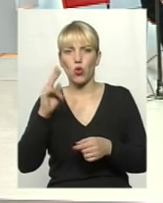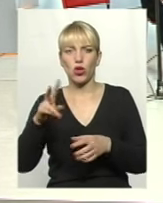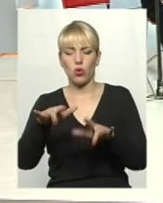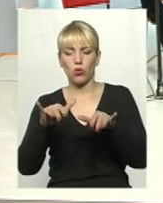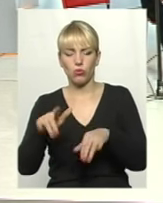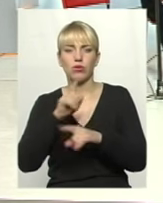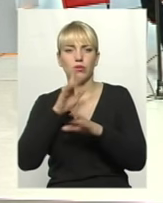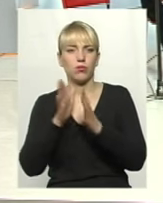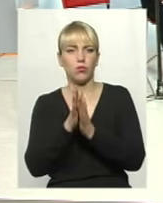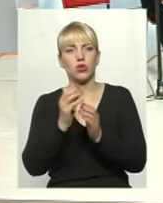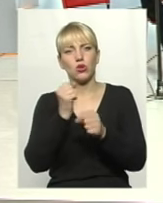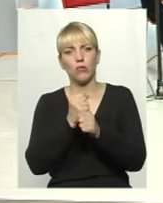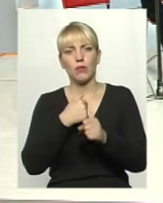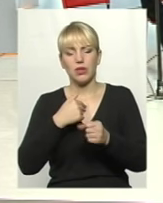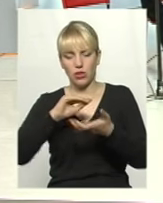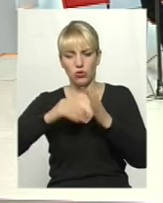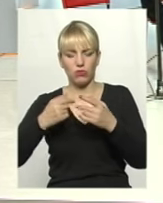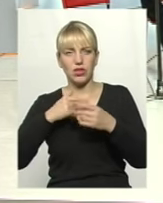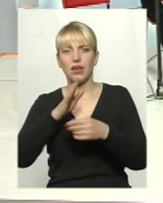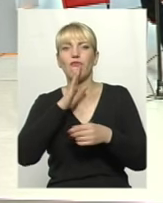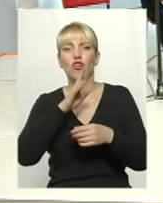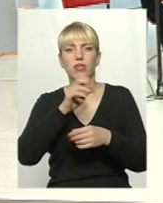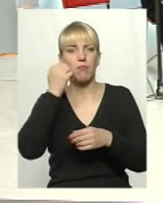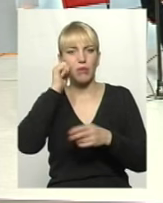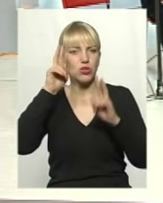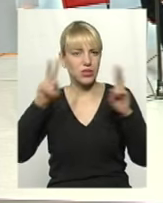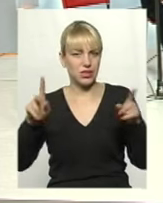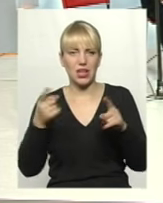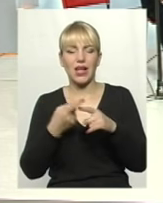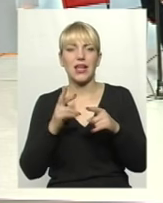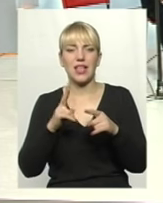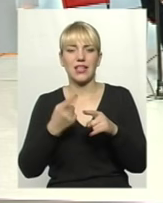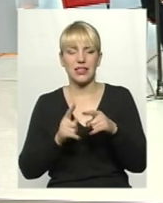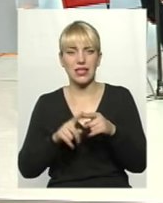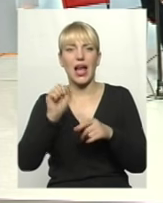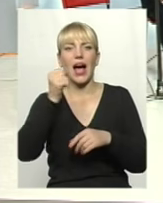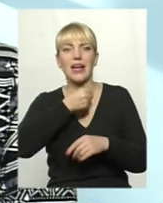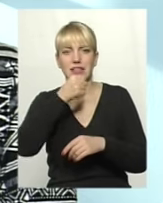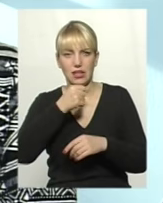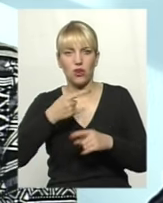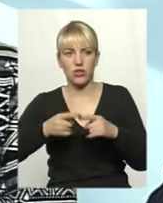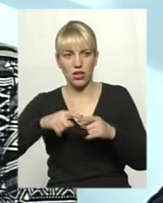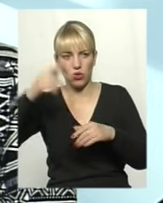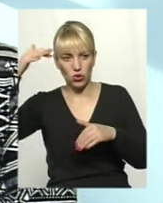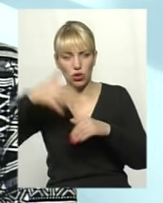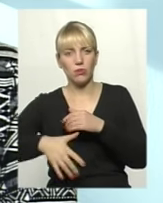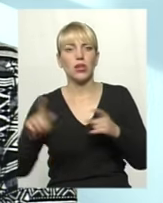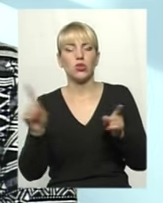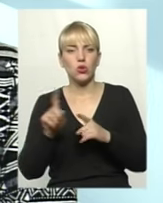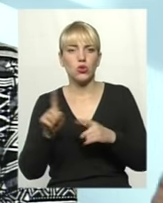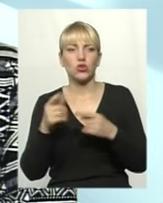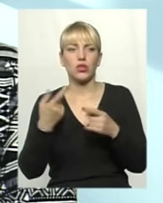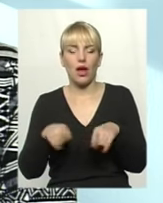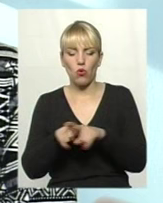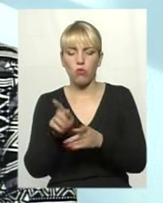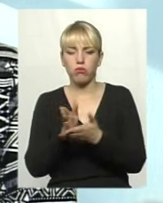просити, що зроби мені довідку, бо вона не розуміє, що це, і внук не розуміє. Старости вже починають розуміти, що він може таку